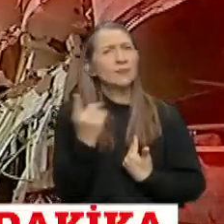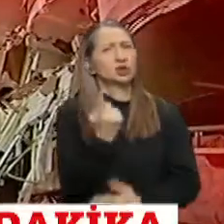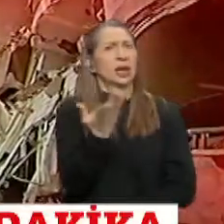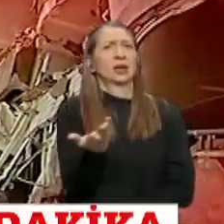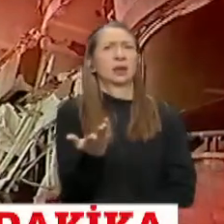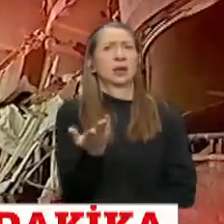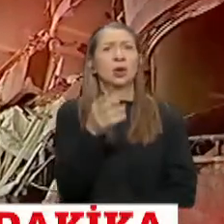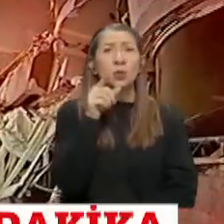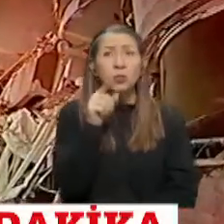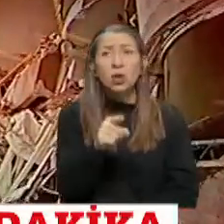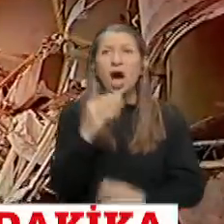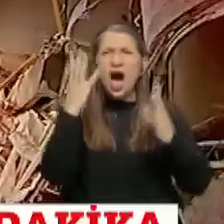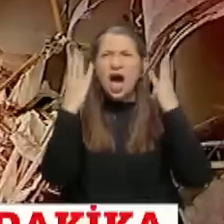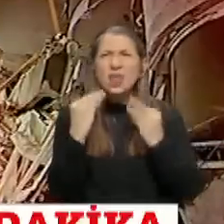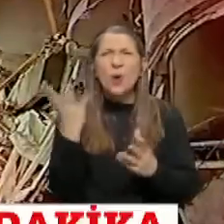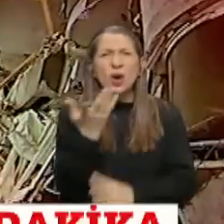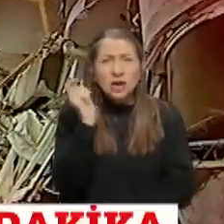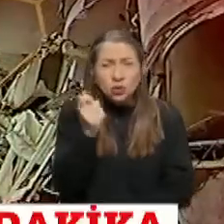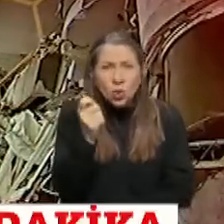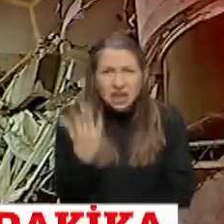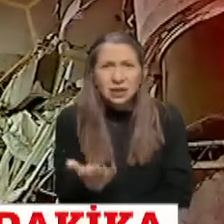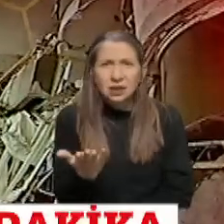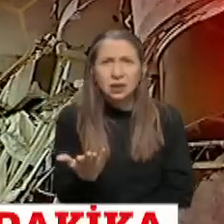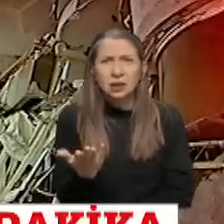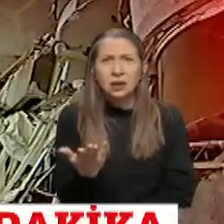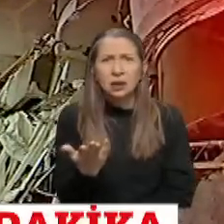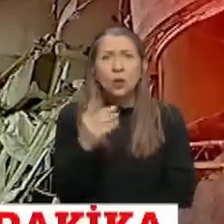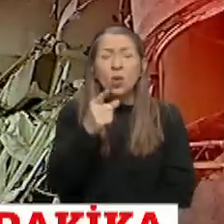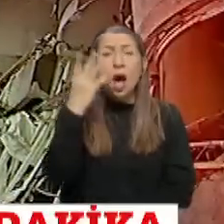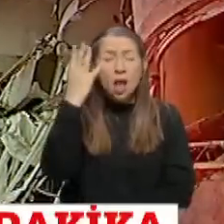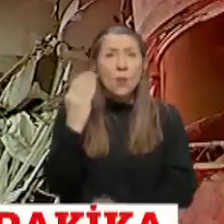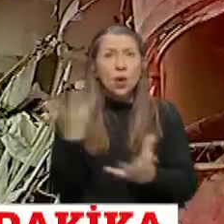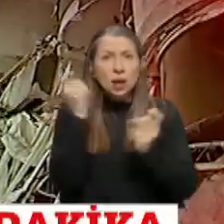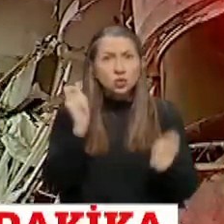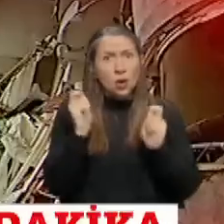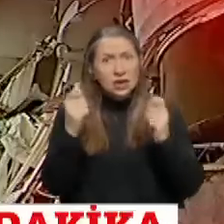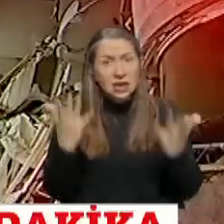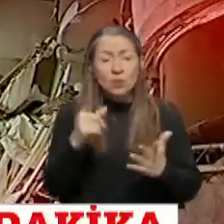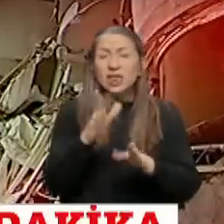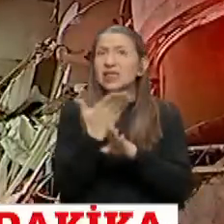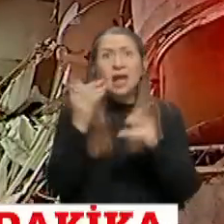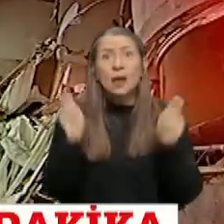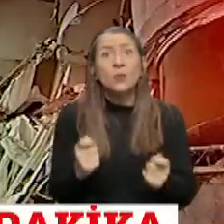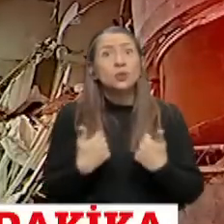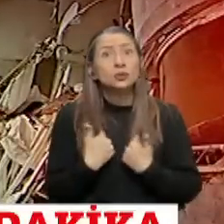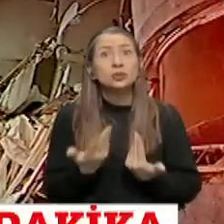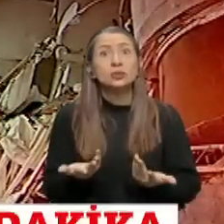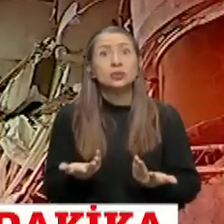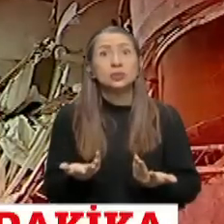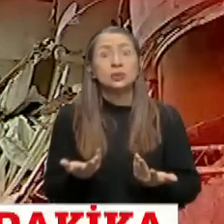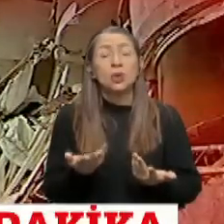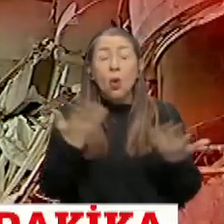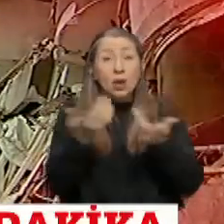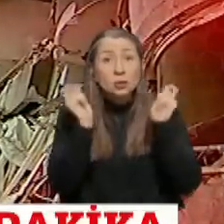şey. Bunu anlamak o kadar zor ki. Bunu anlamak o kadar zor ki bunu neden yapıyoruz?